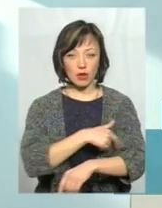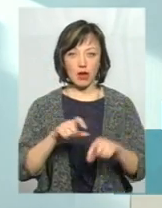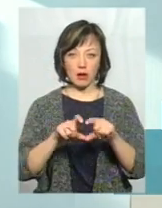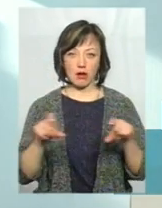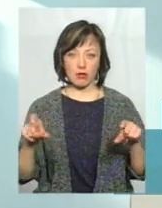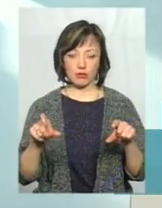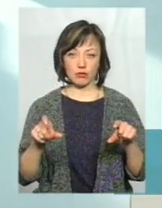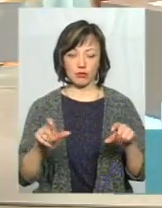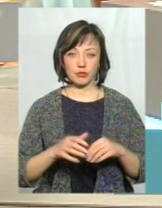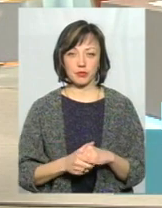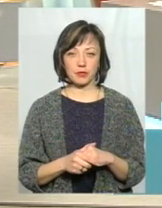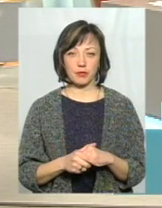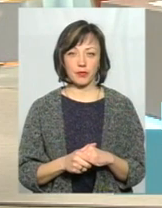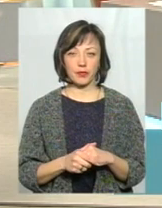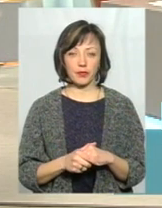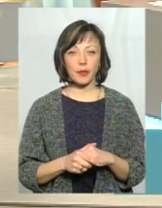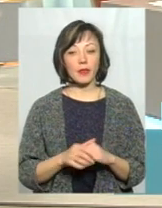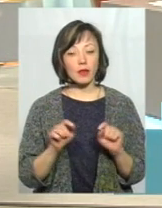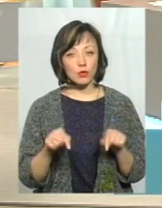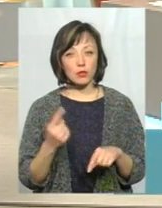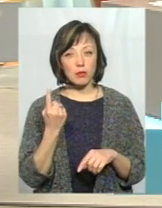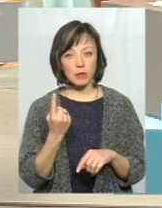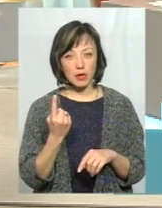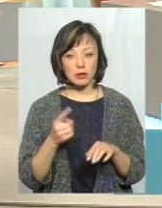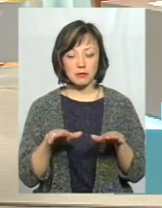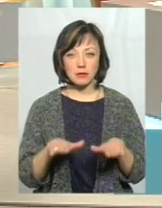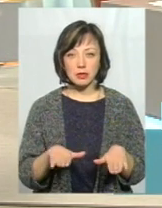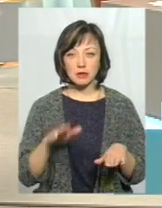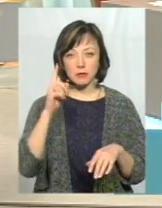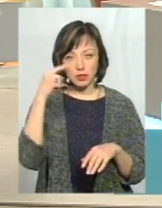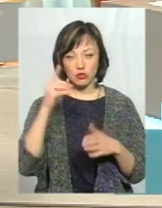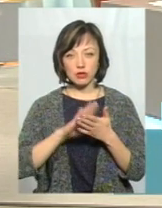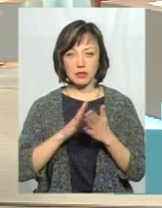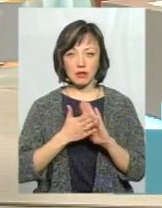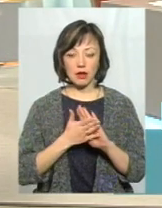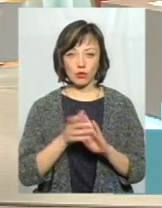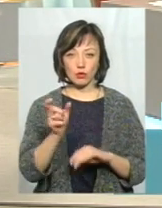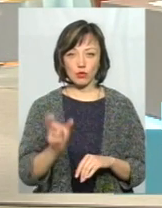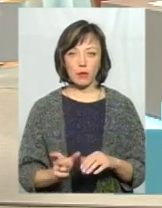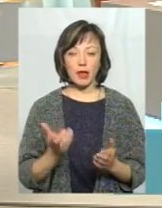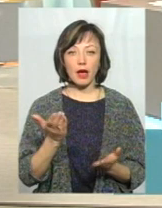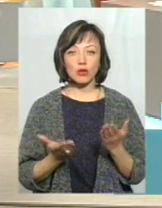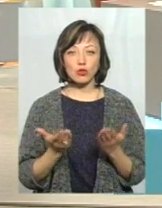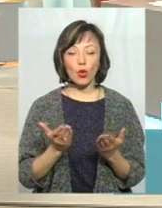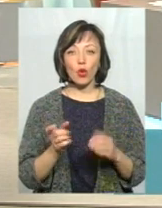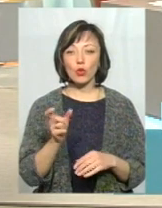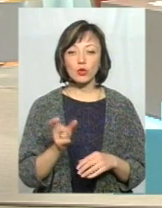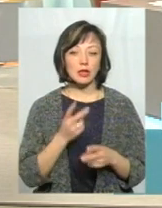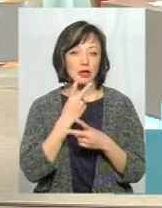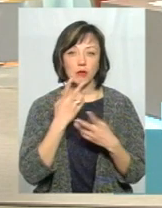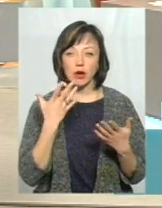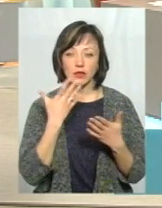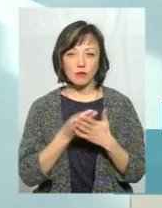стаціонар області. Тут на перший план виходить психічний стан особи. Якщо людина не бачить